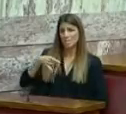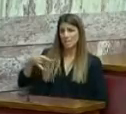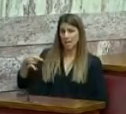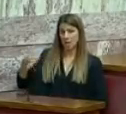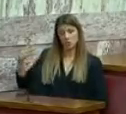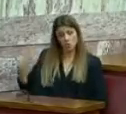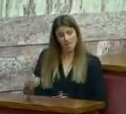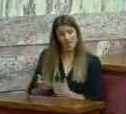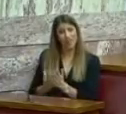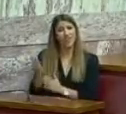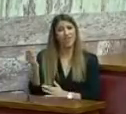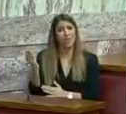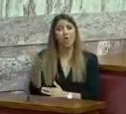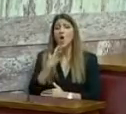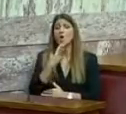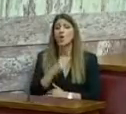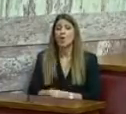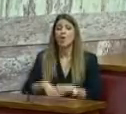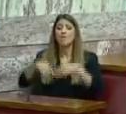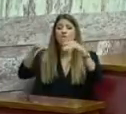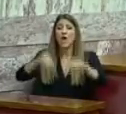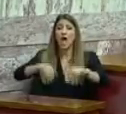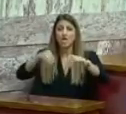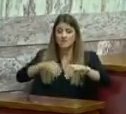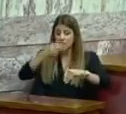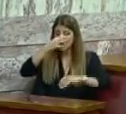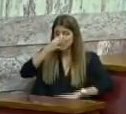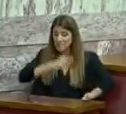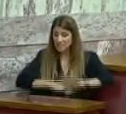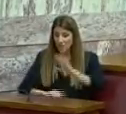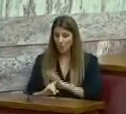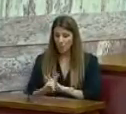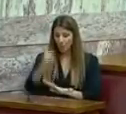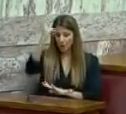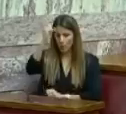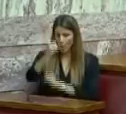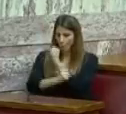Δεν αποτυπώνει αυτό κάποια σκοπιμότητα.